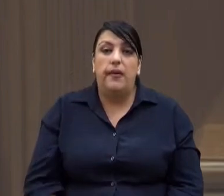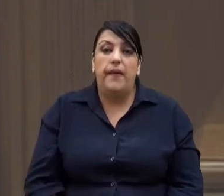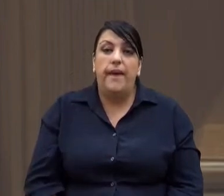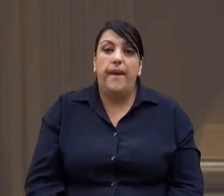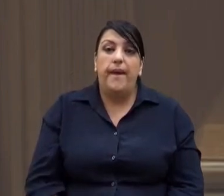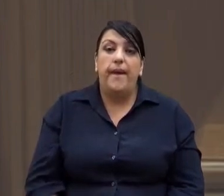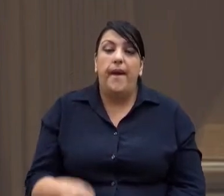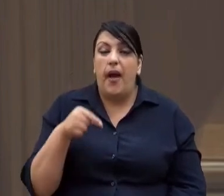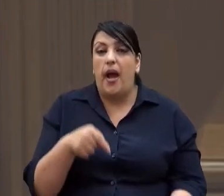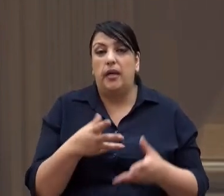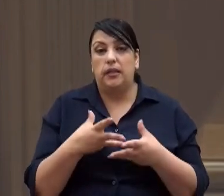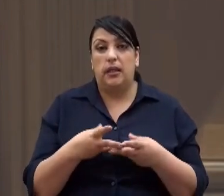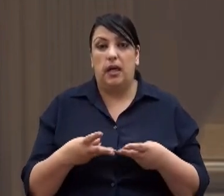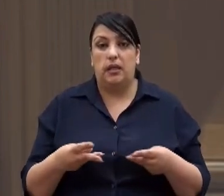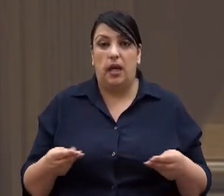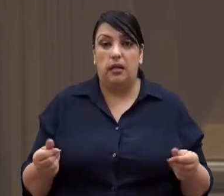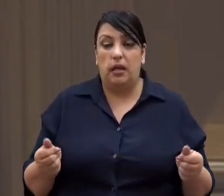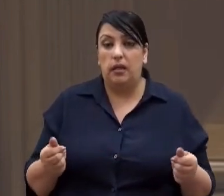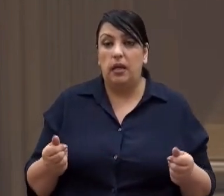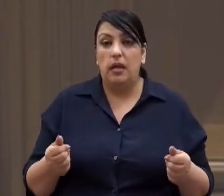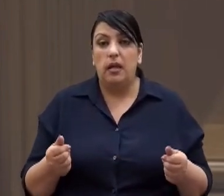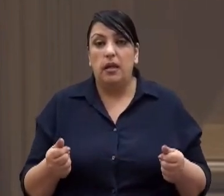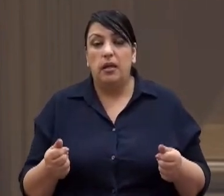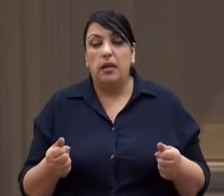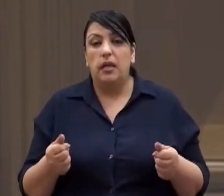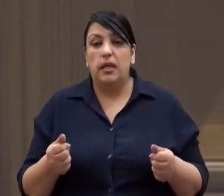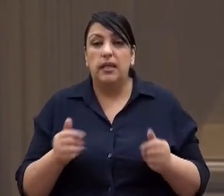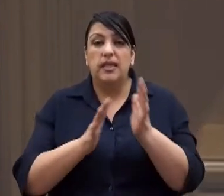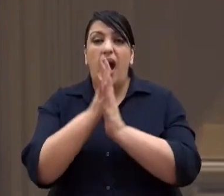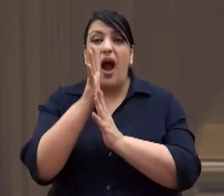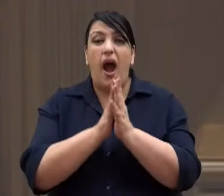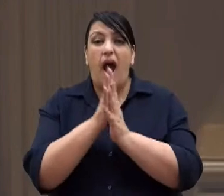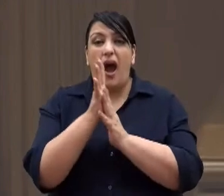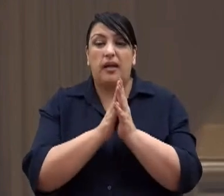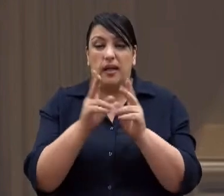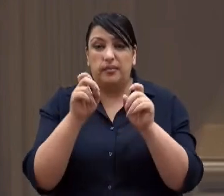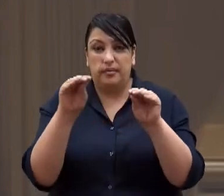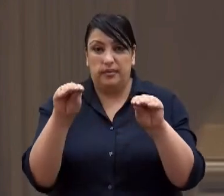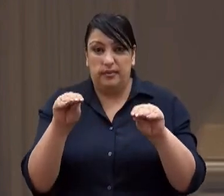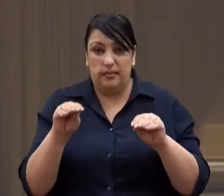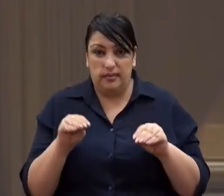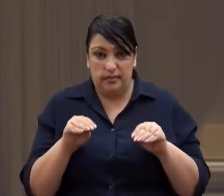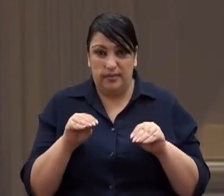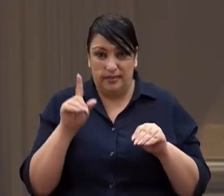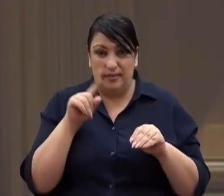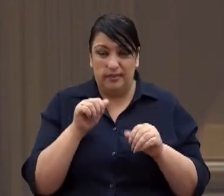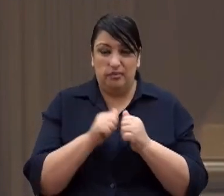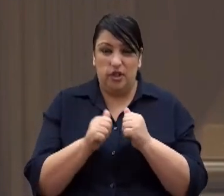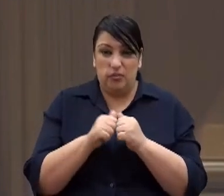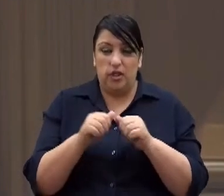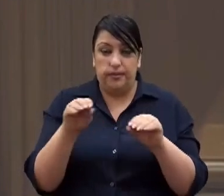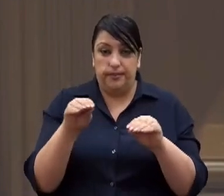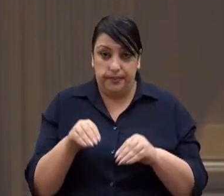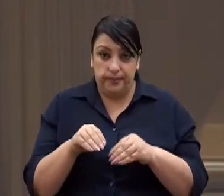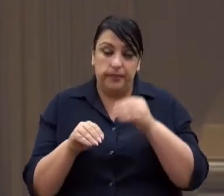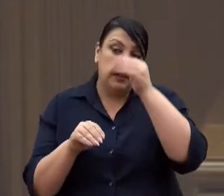Այս գարնանը մեծ ծառատունք էր Երևանում, ինչպես միշտ, դա